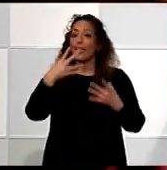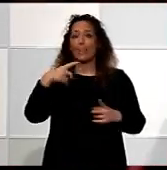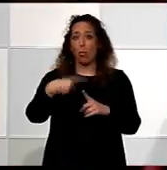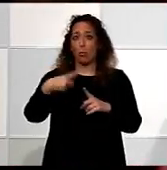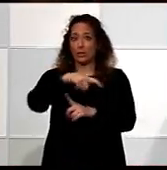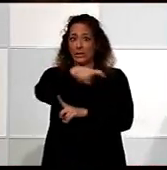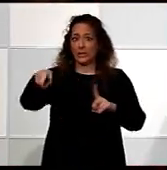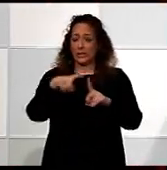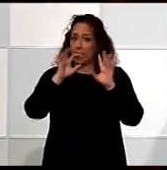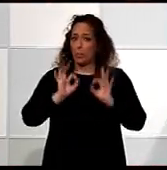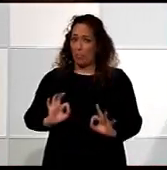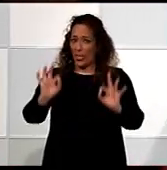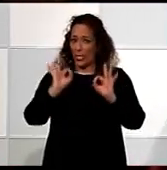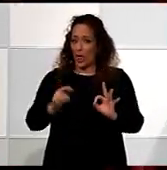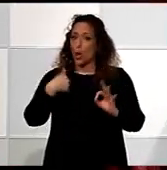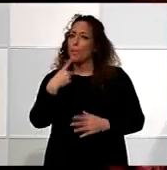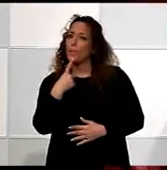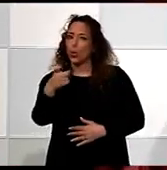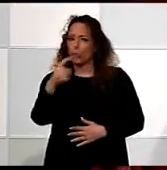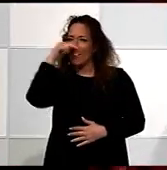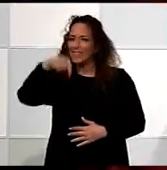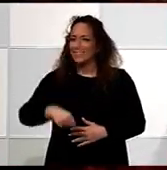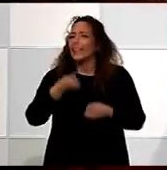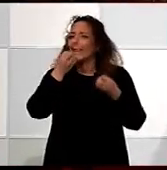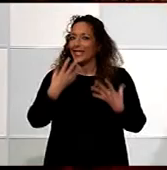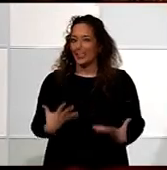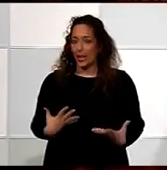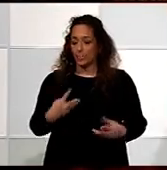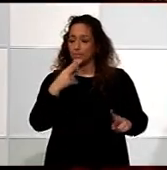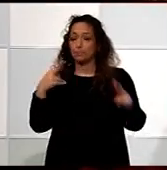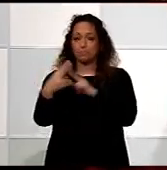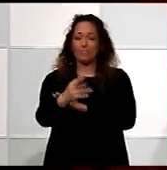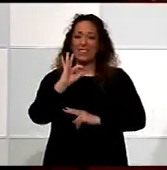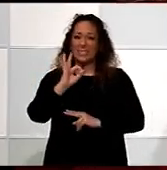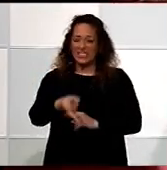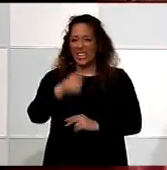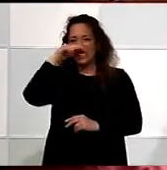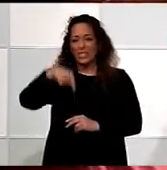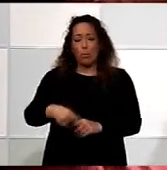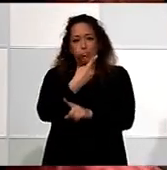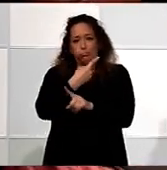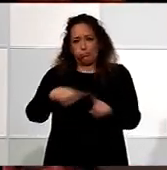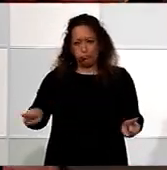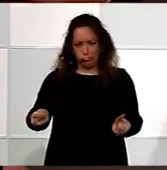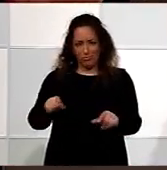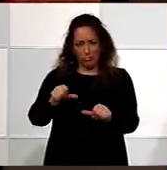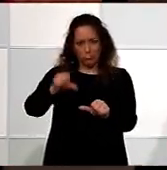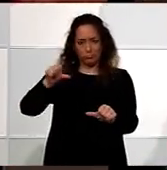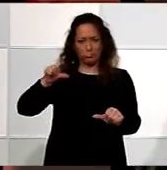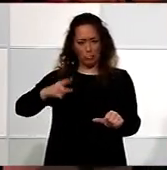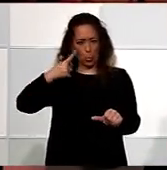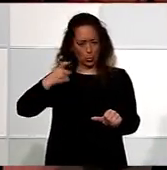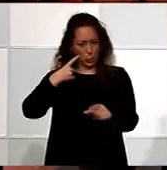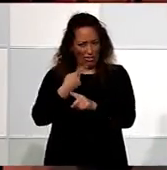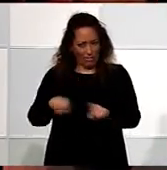especial i li haig de preguntar d'entrada com ha anat aquest any. Sí, certament ha estat un any ben diferent a tots els que estem acostumats, no?